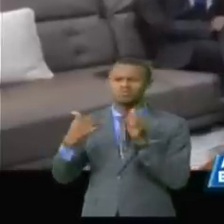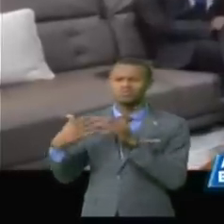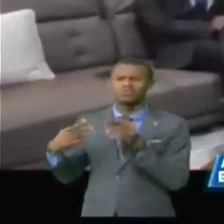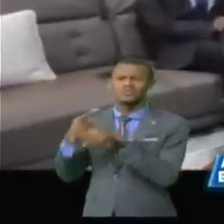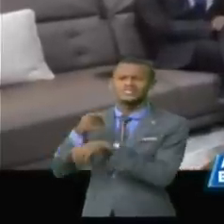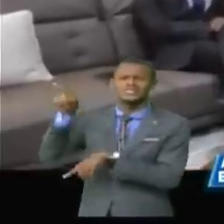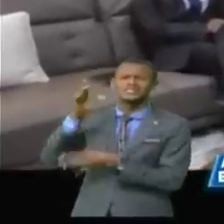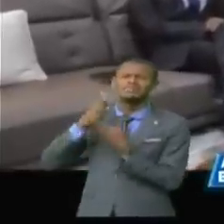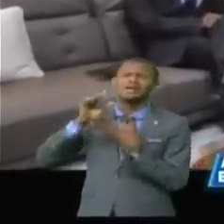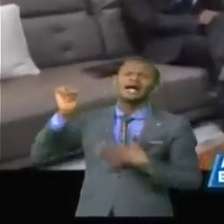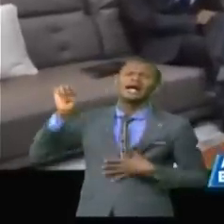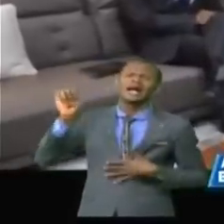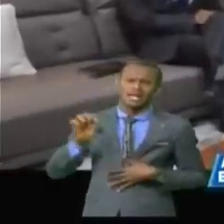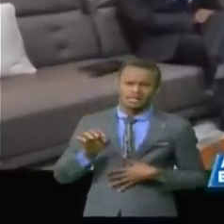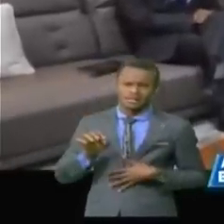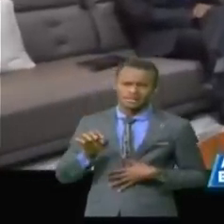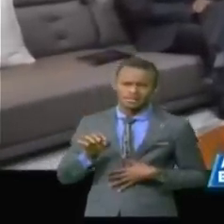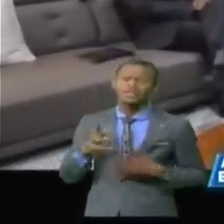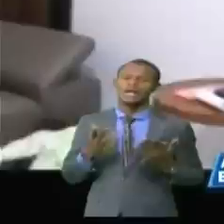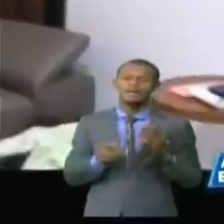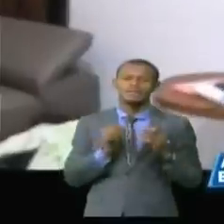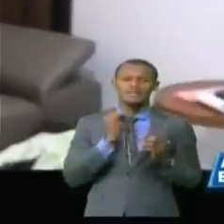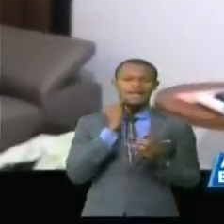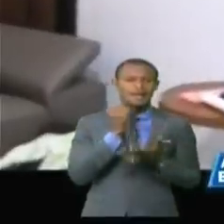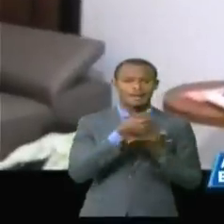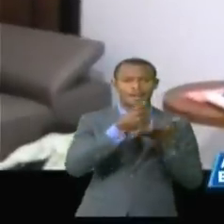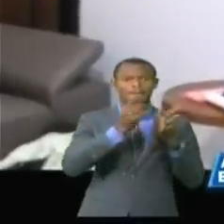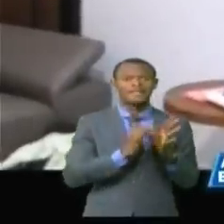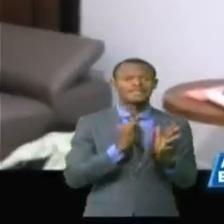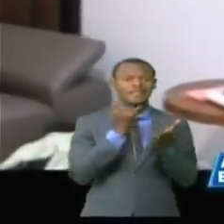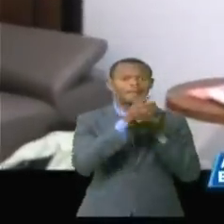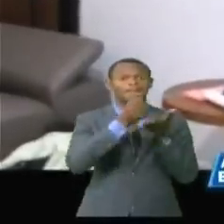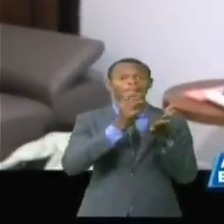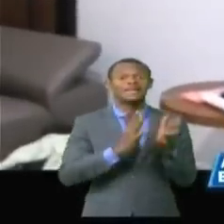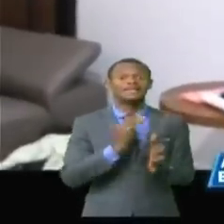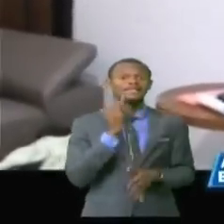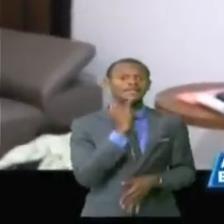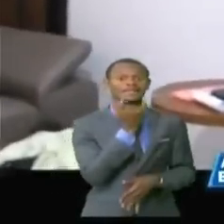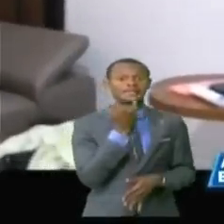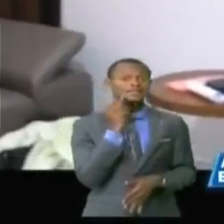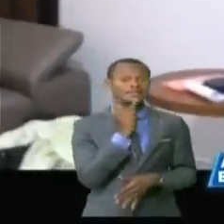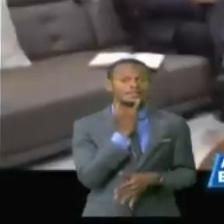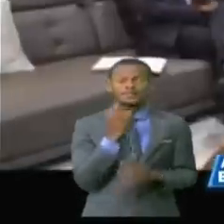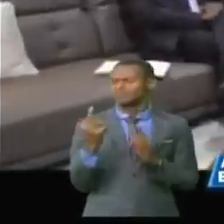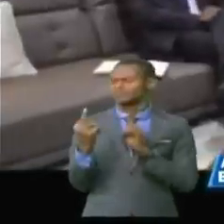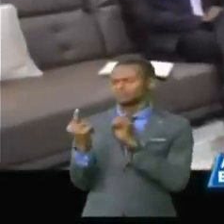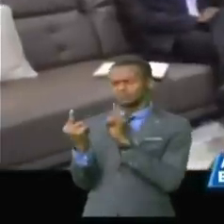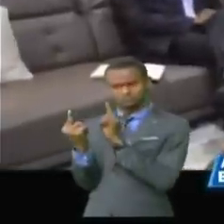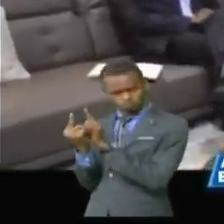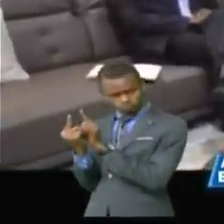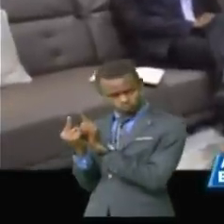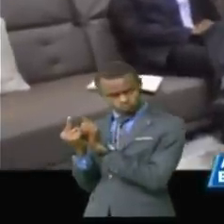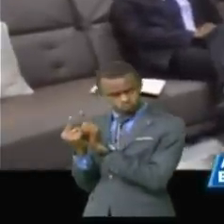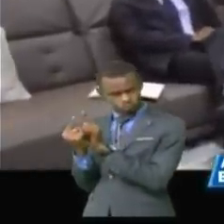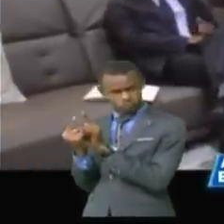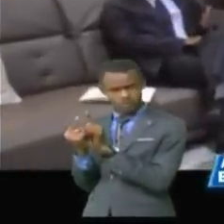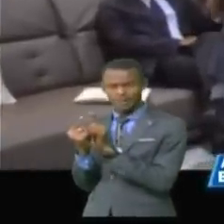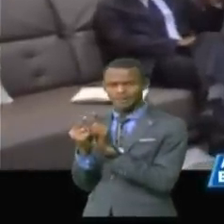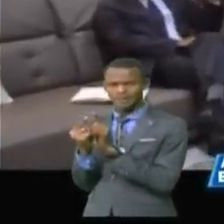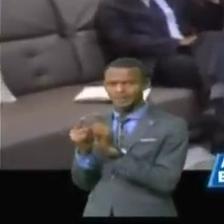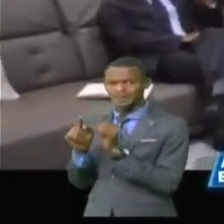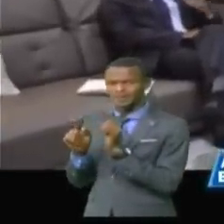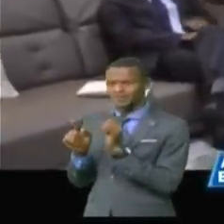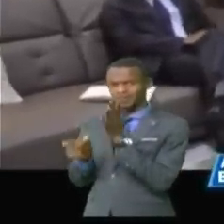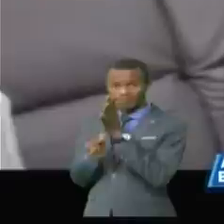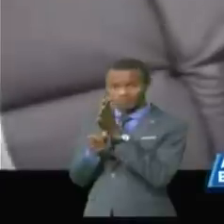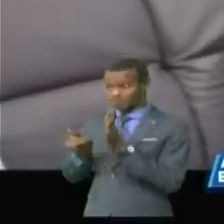ministre, ministre de la Défense nationale et des anciens combattants Jean-Pierre Bemba Gombo, l'ambassadeur de l'État d'Israël